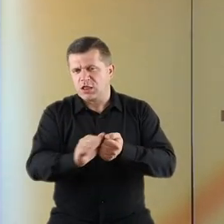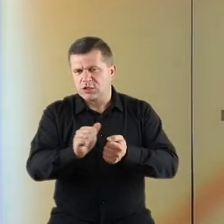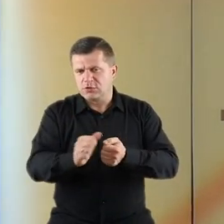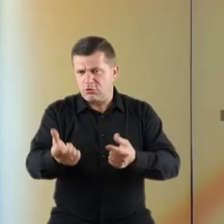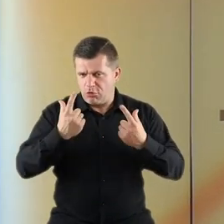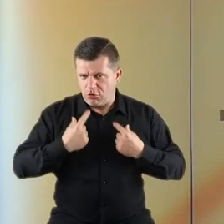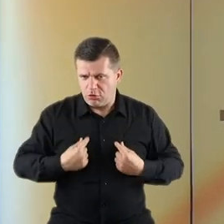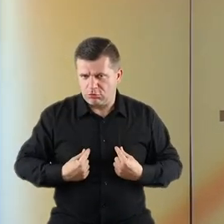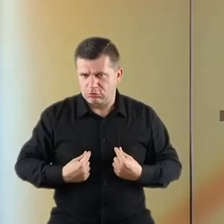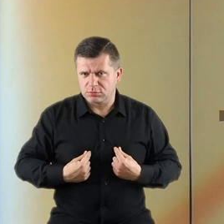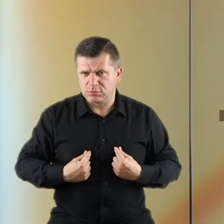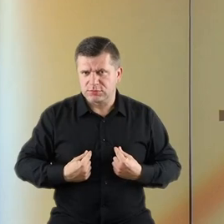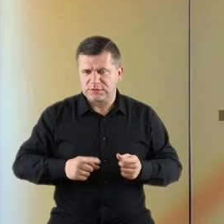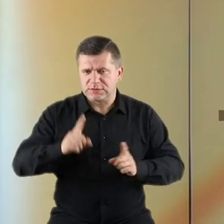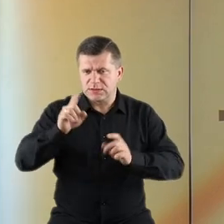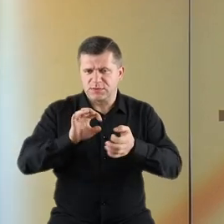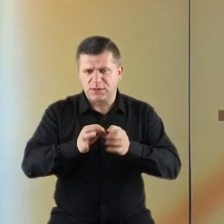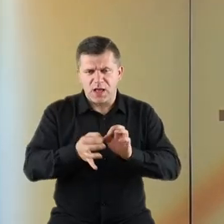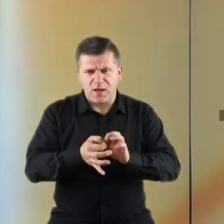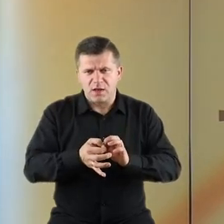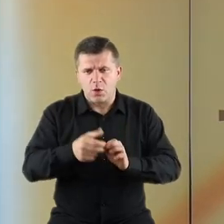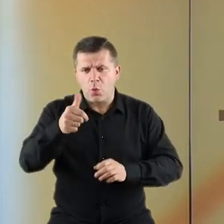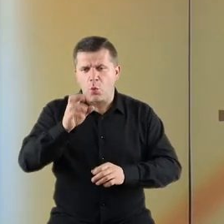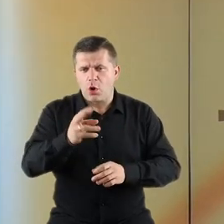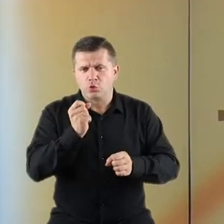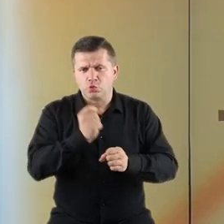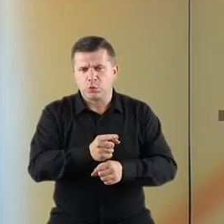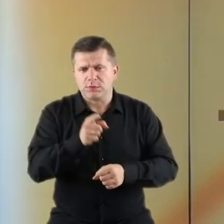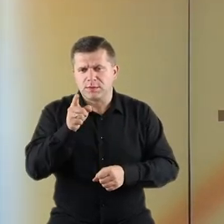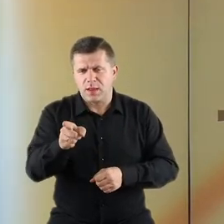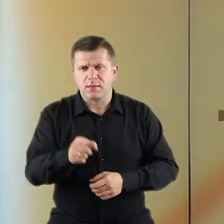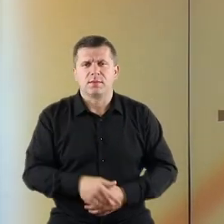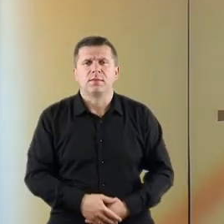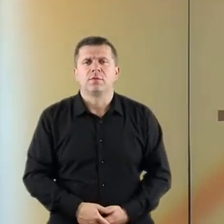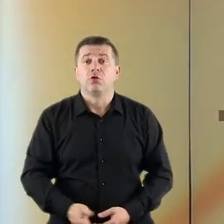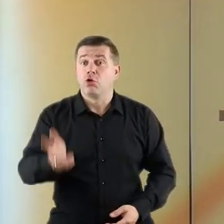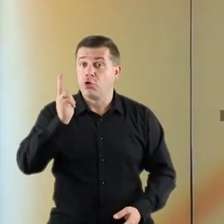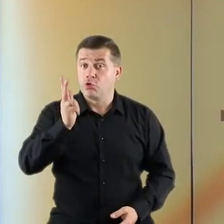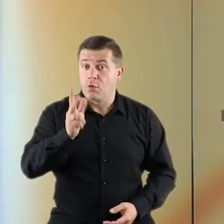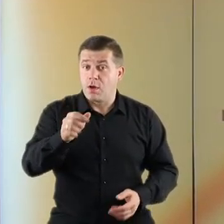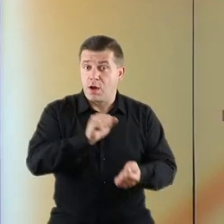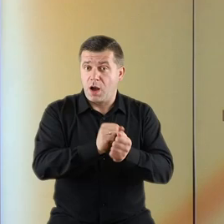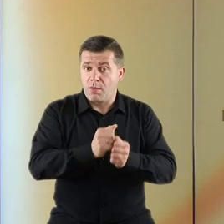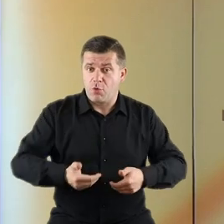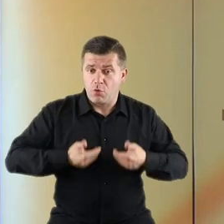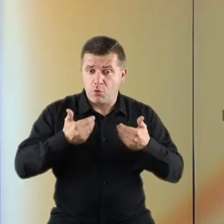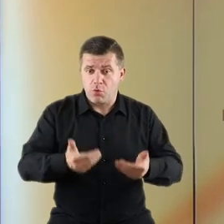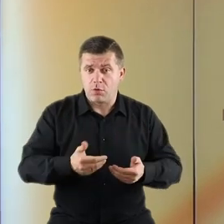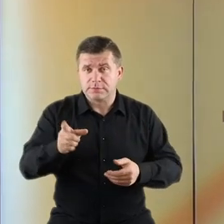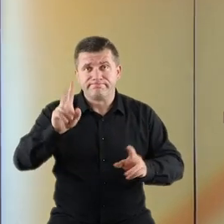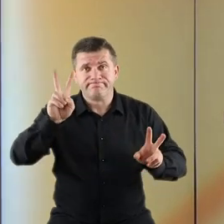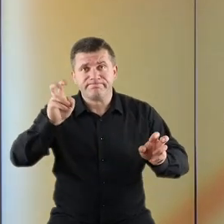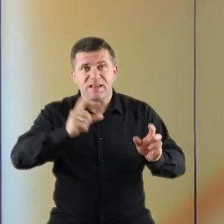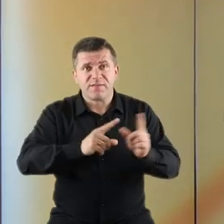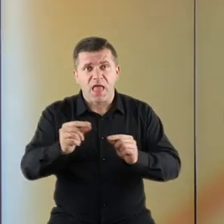rozchoruję się a czasami nawet umrze uroki rzuca ten wymieniam kto Albo urodził się już pod taką gwiazdą